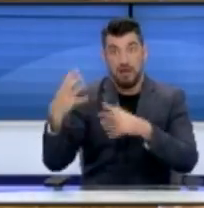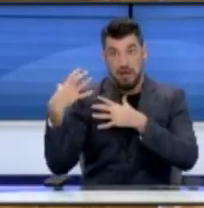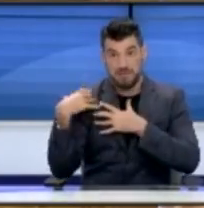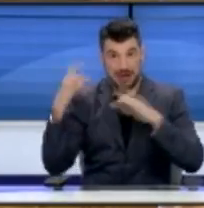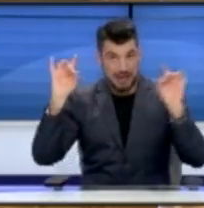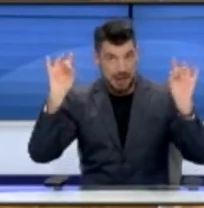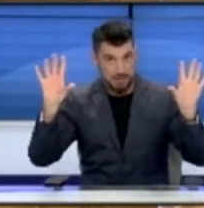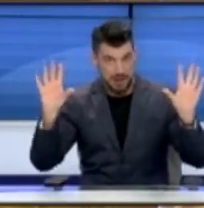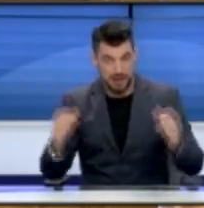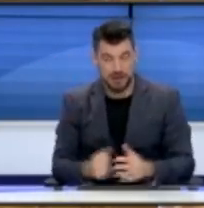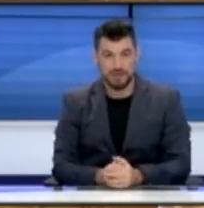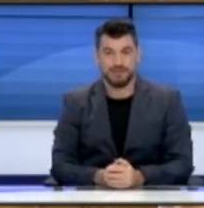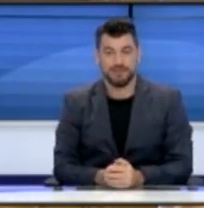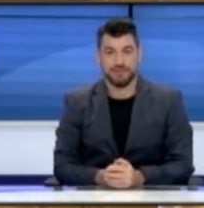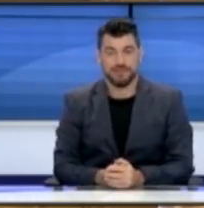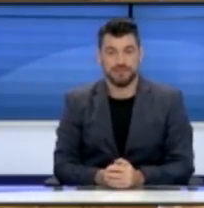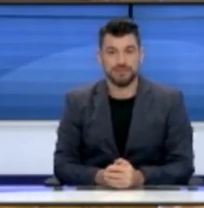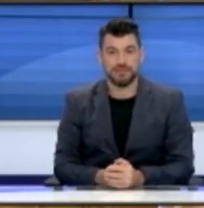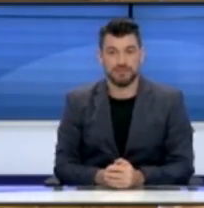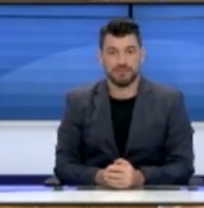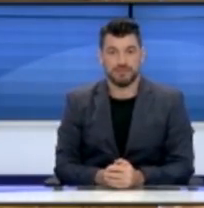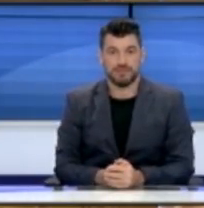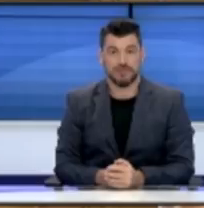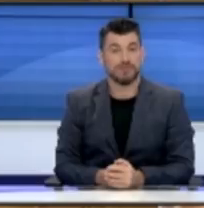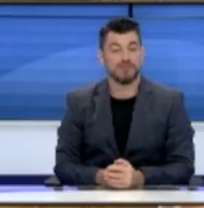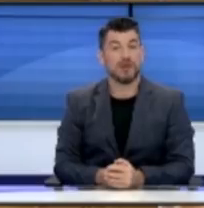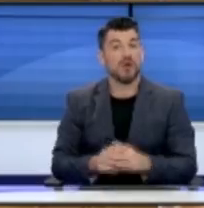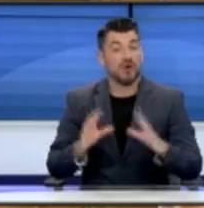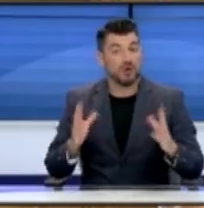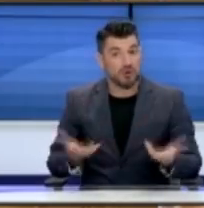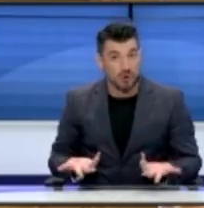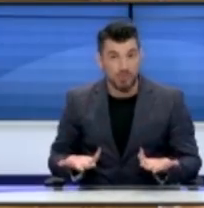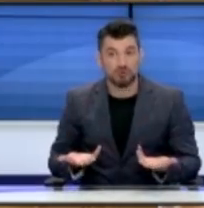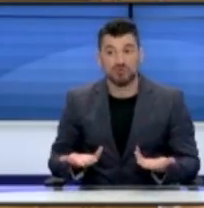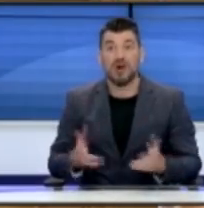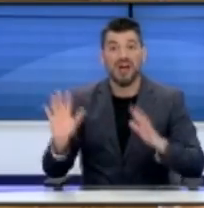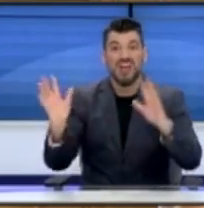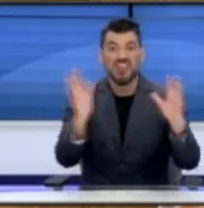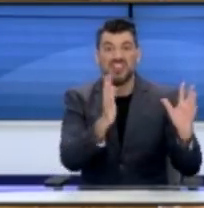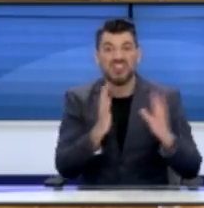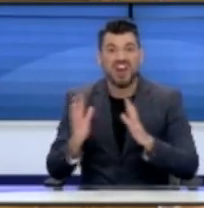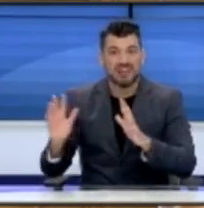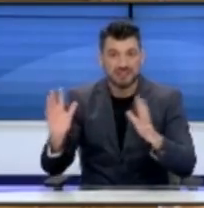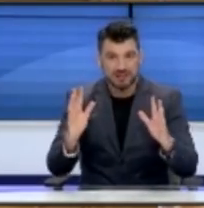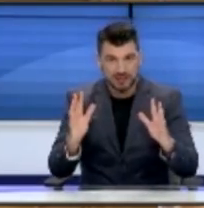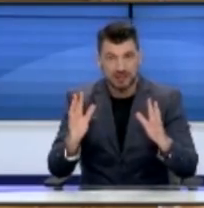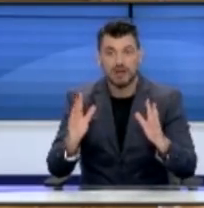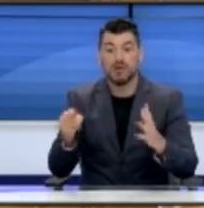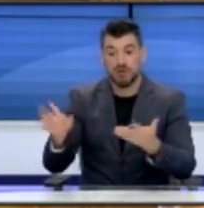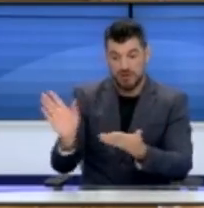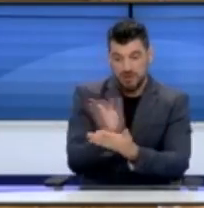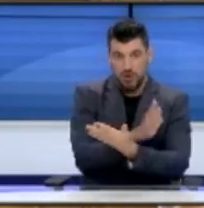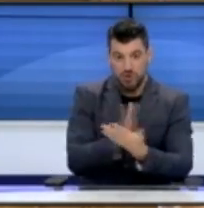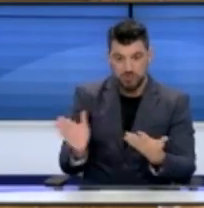ευθύνη. Κι όμως αυτή η αντιεπιστημονική διάσπαση της δασοπροστασίας με τον διαχωρισμό